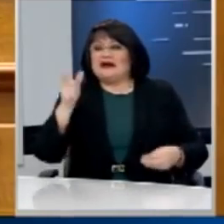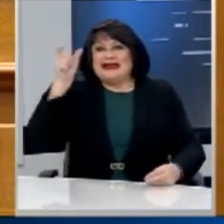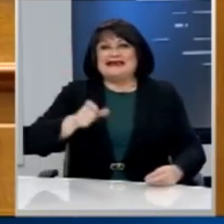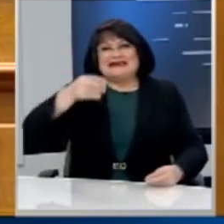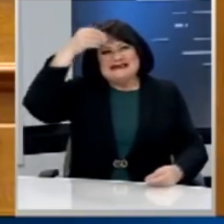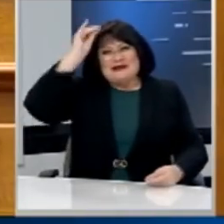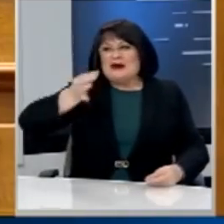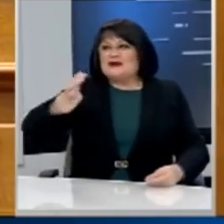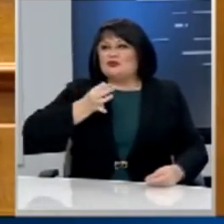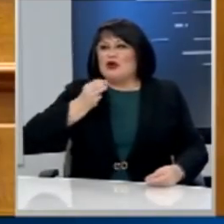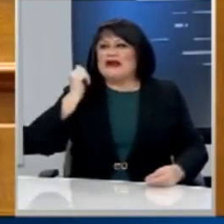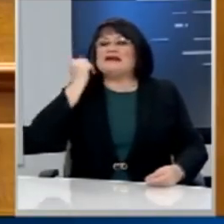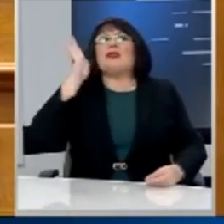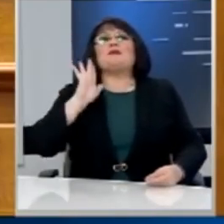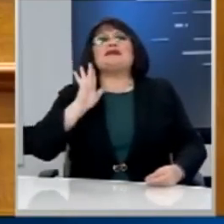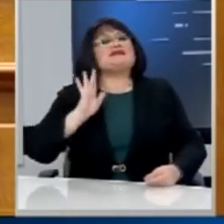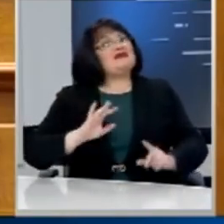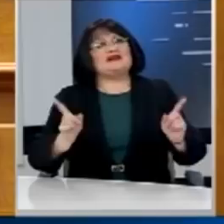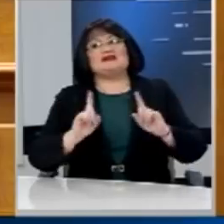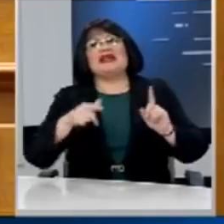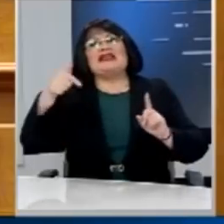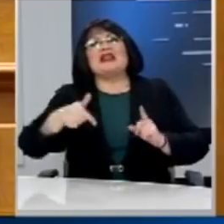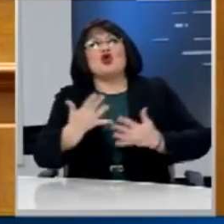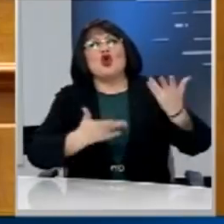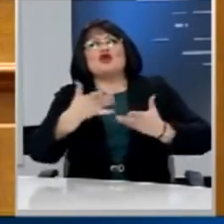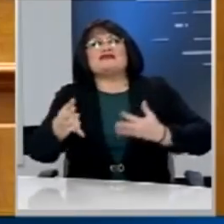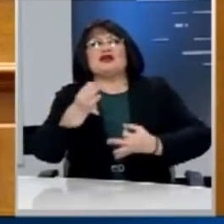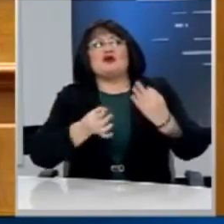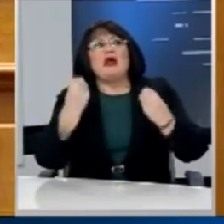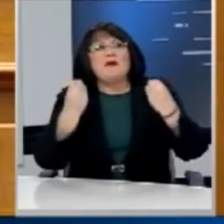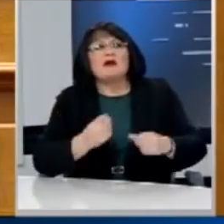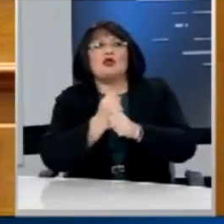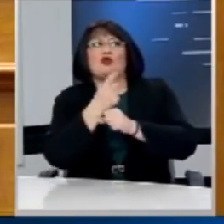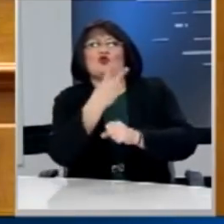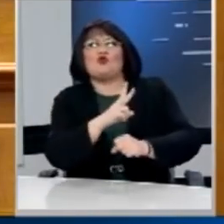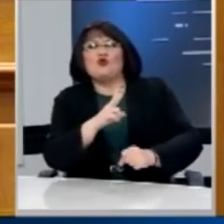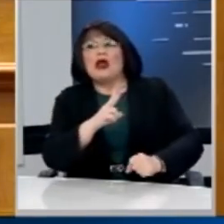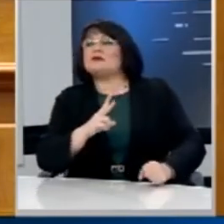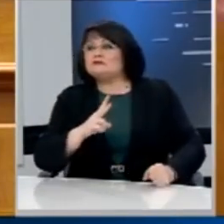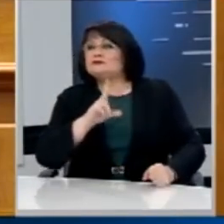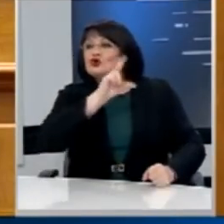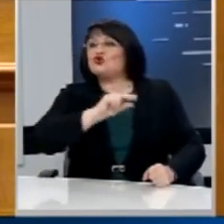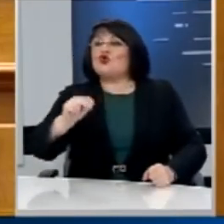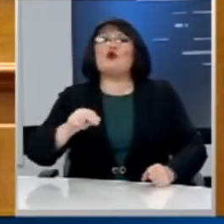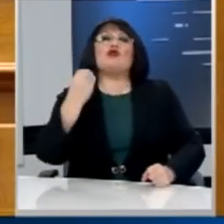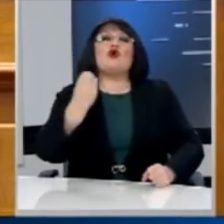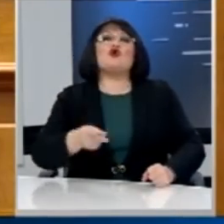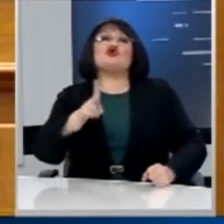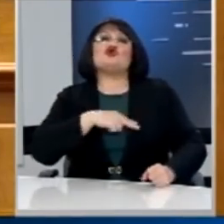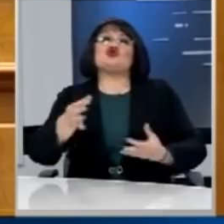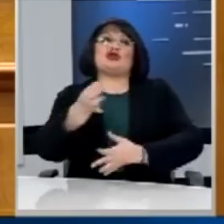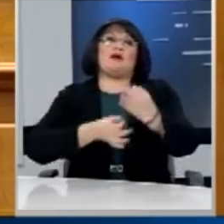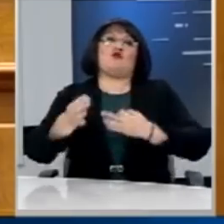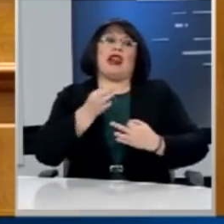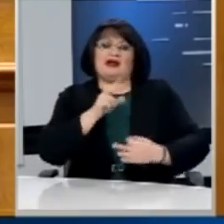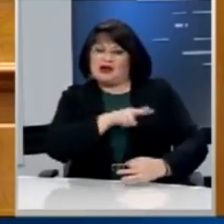Τσίπρα, τους έγκυρους κρατικούς λειτουργούς του Γενικού Λογιστηρίου. Έκαναν καλά τη δουλειά επί δικών σας ημερών και κάνουν καλά τη δουλειά και επί δικών